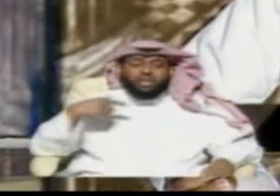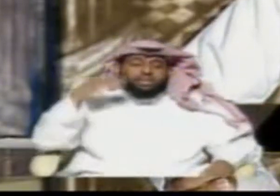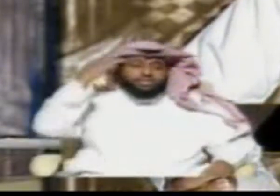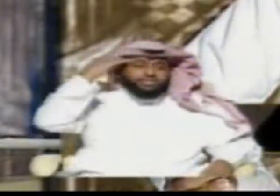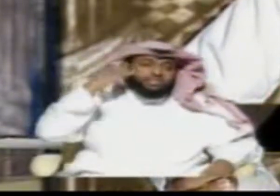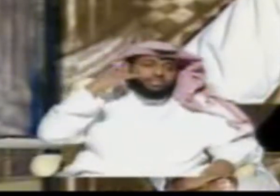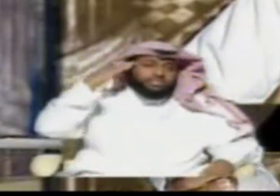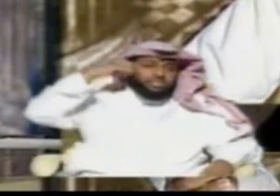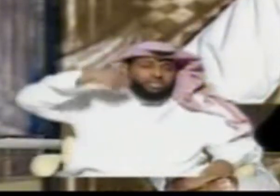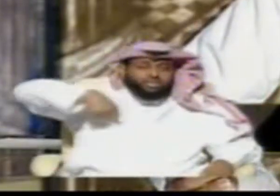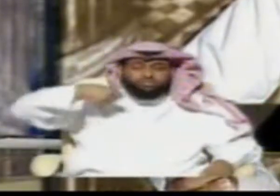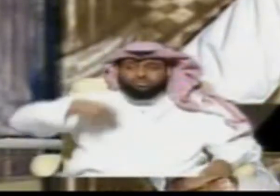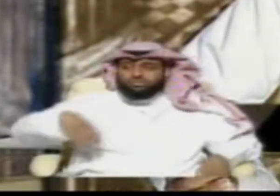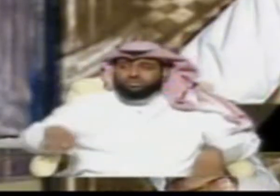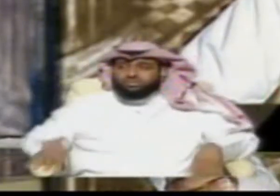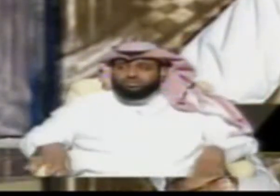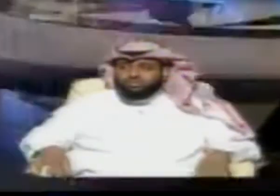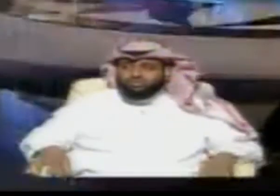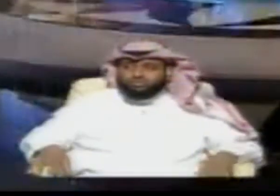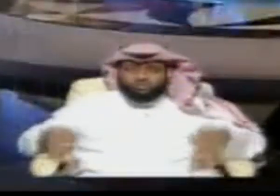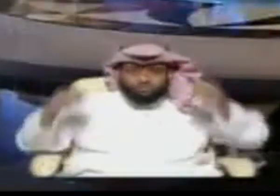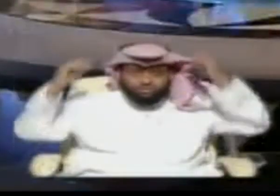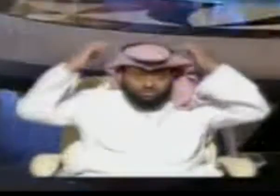تفضلي يا أم عبد الله.